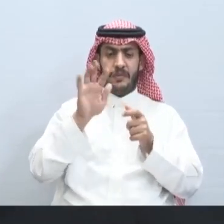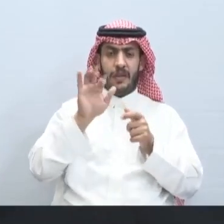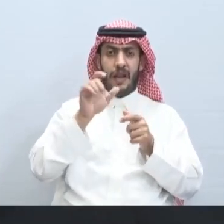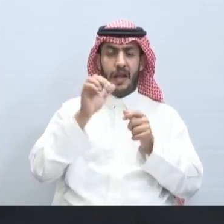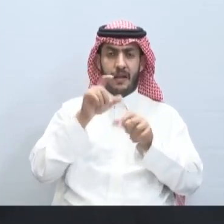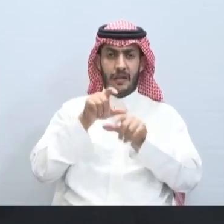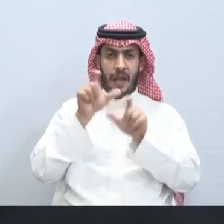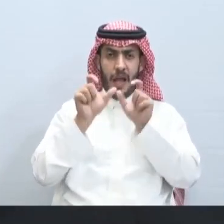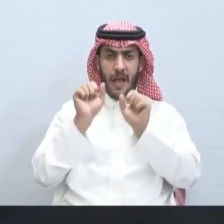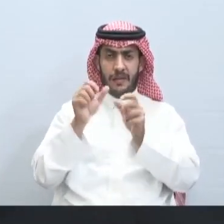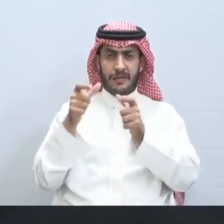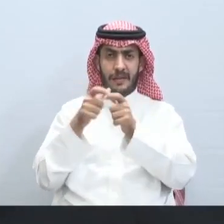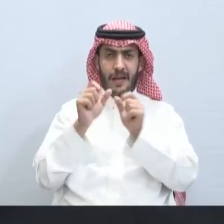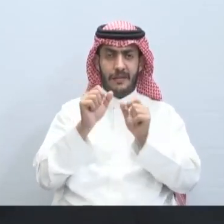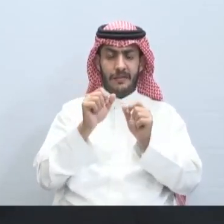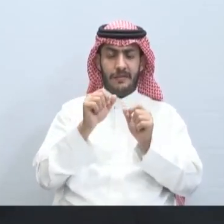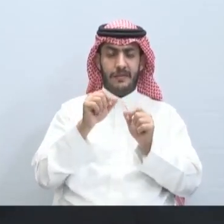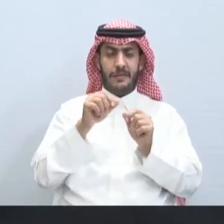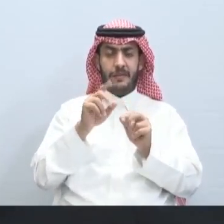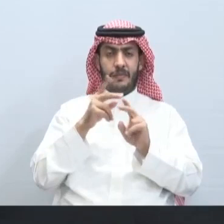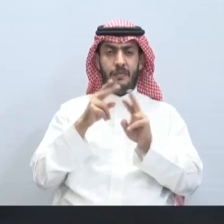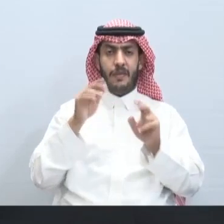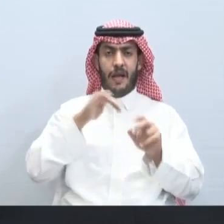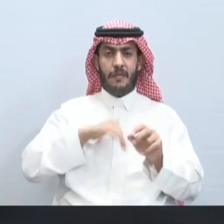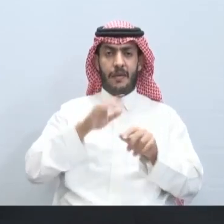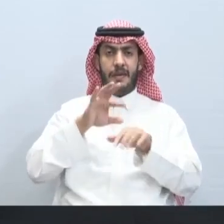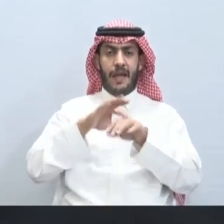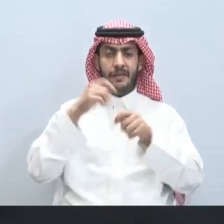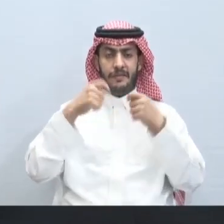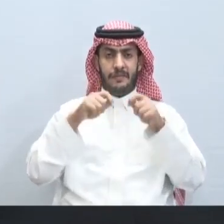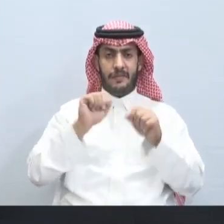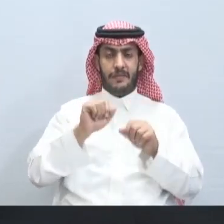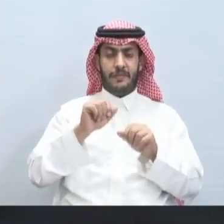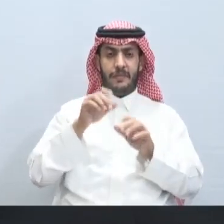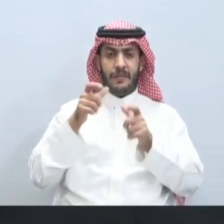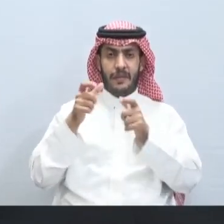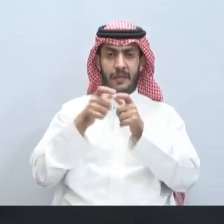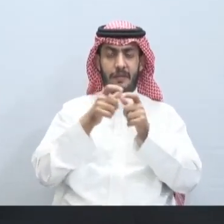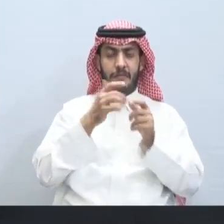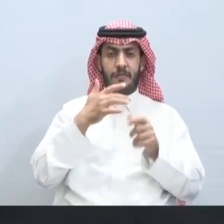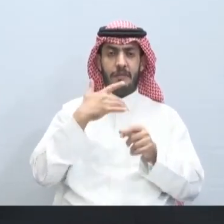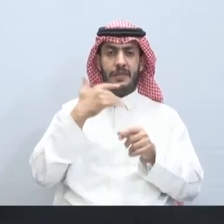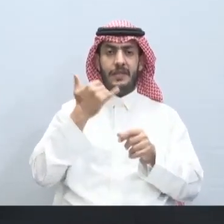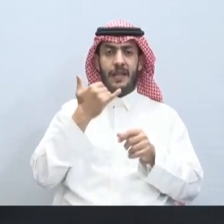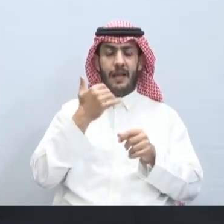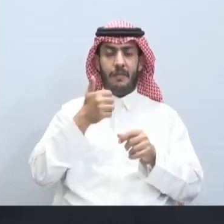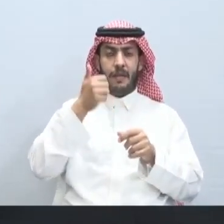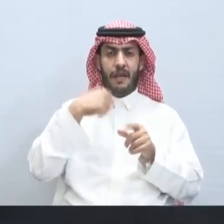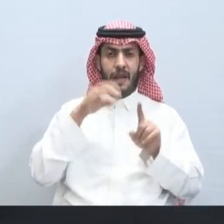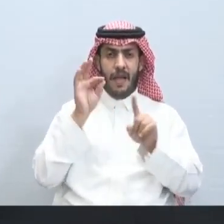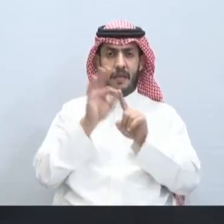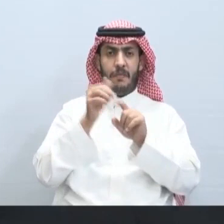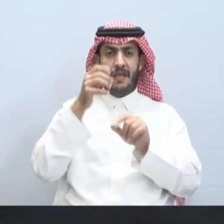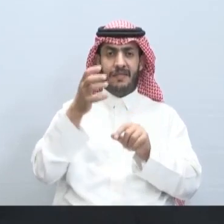وايضا ايجاد عوامل مشتركه وحاجات ورغبات مشتركه في هذه الشريحه وبالتالي من السهل ان استهدفها ومن